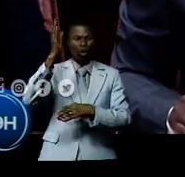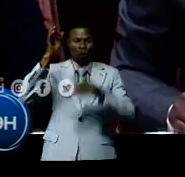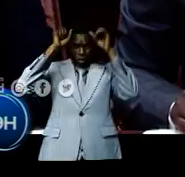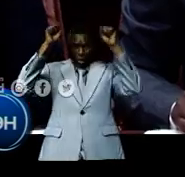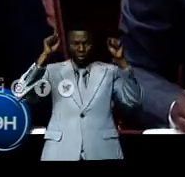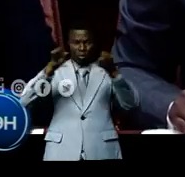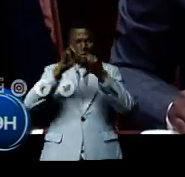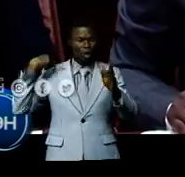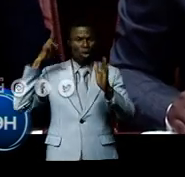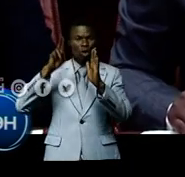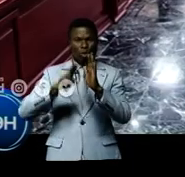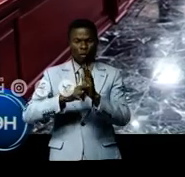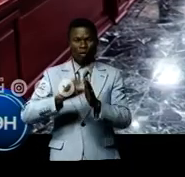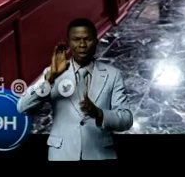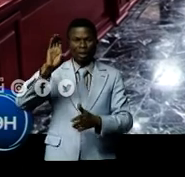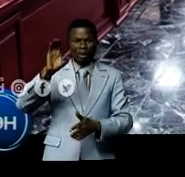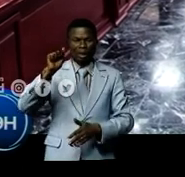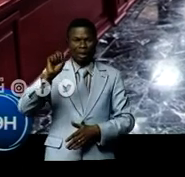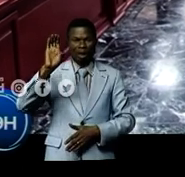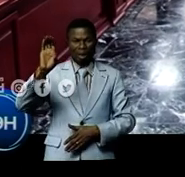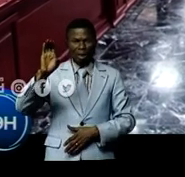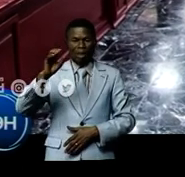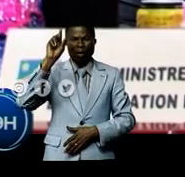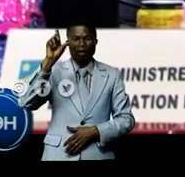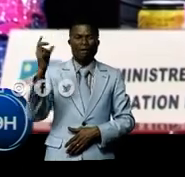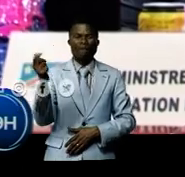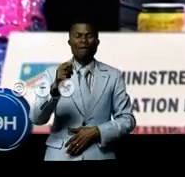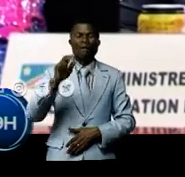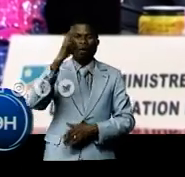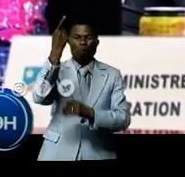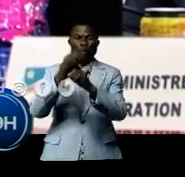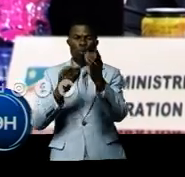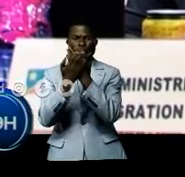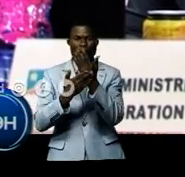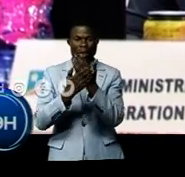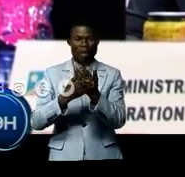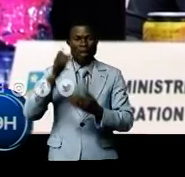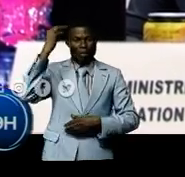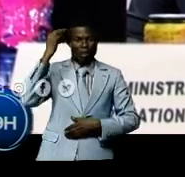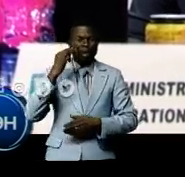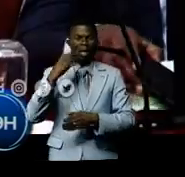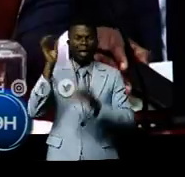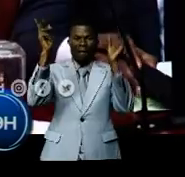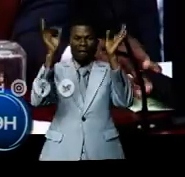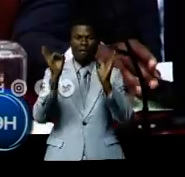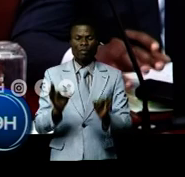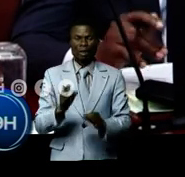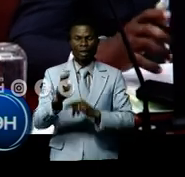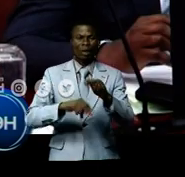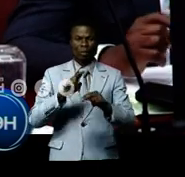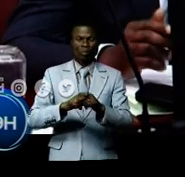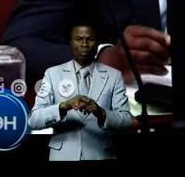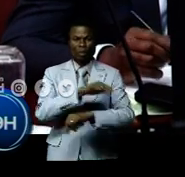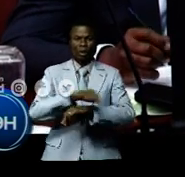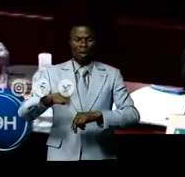de gouvernement de la CEAC prévu en ce mois de juillet, exposé par le ministre de l'Intégration régionale. Le directeur de